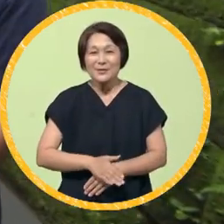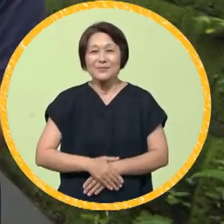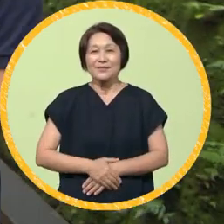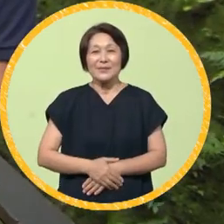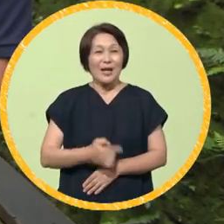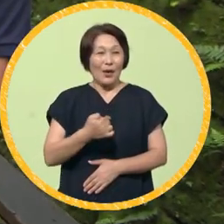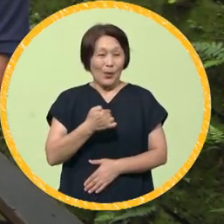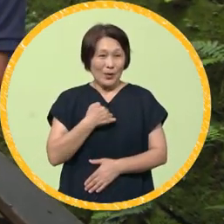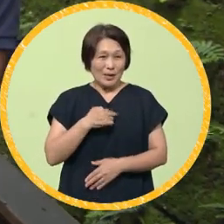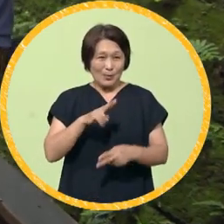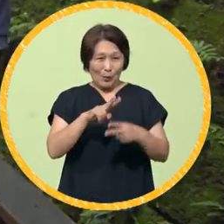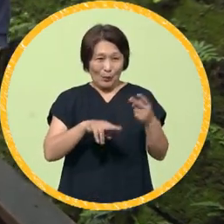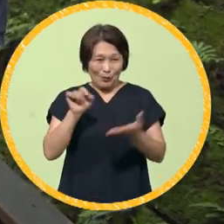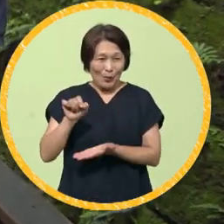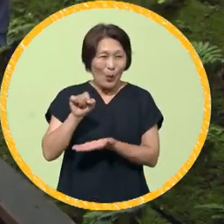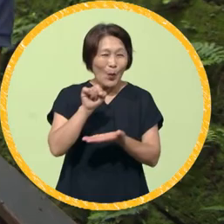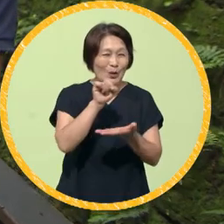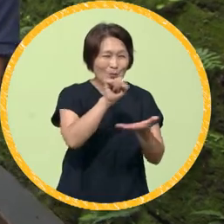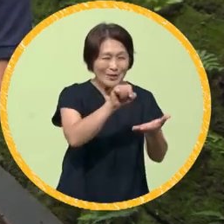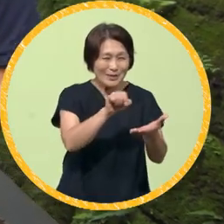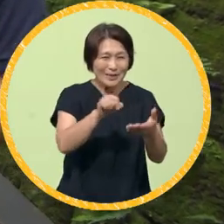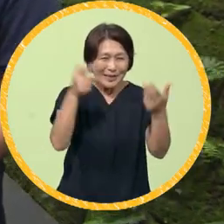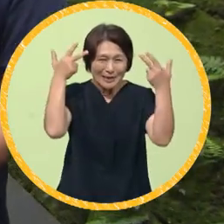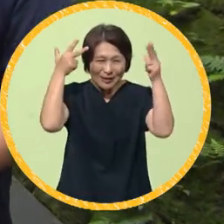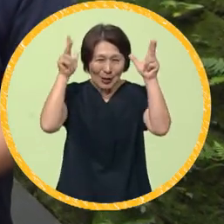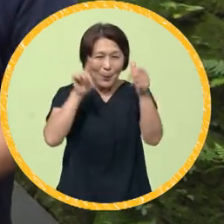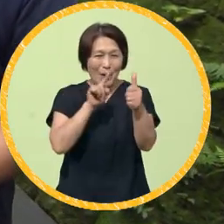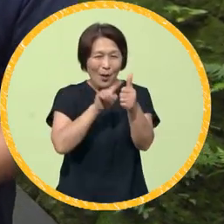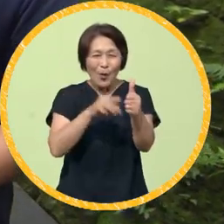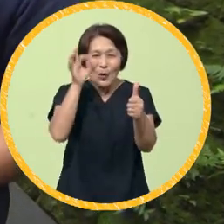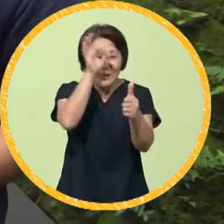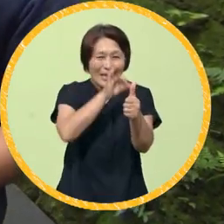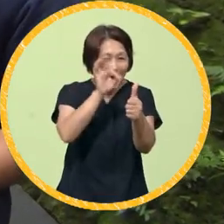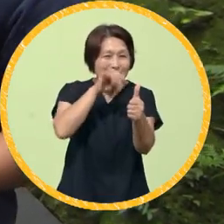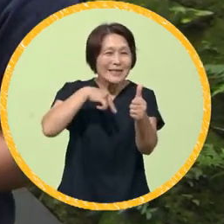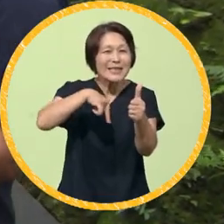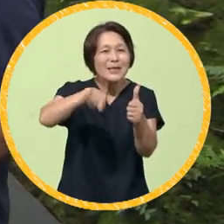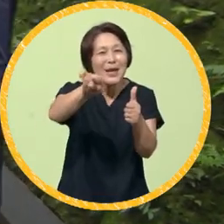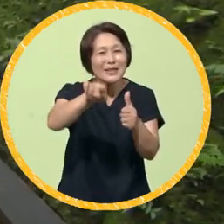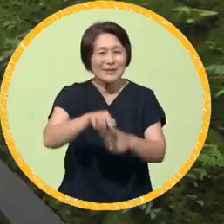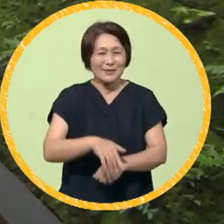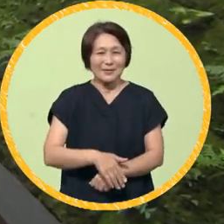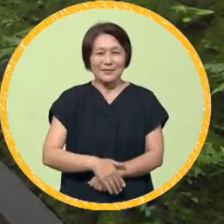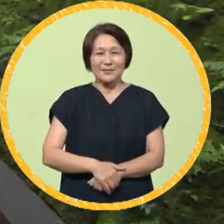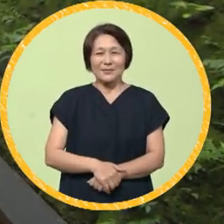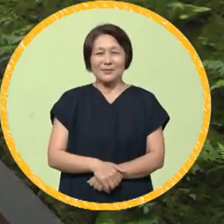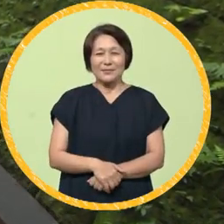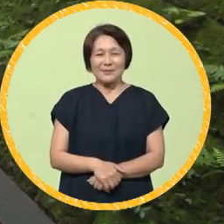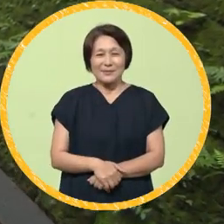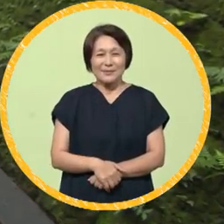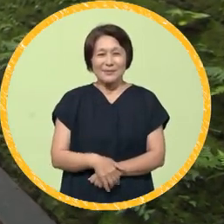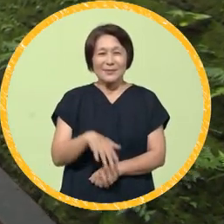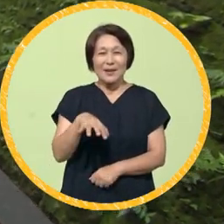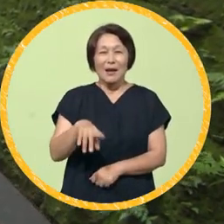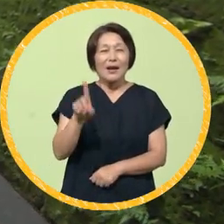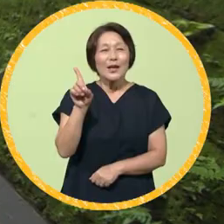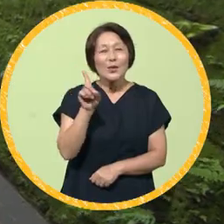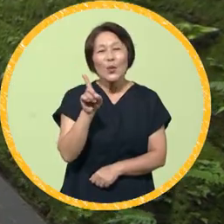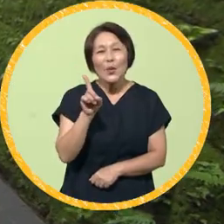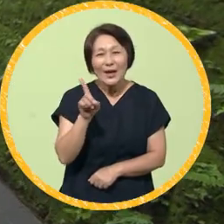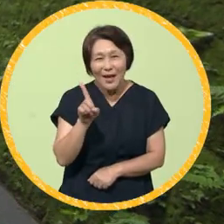投稿するためにチョッパー探し行ってきます。じゃあ行きましょう。 行きましょう。 どこかな。 僕か